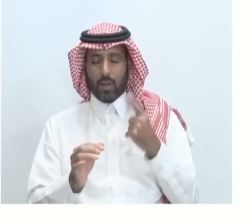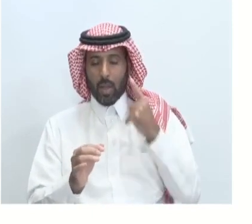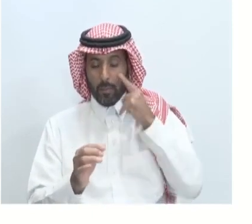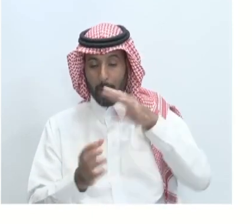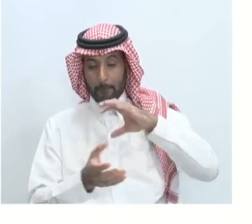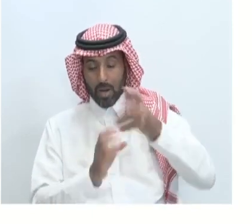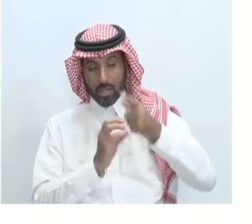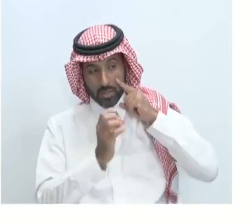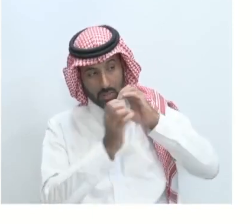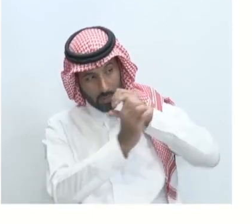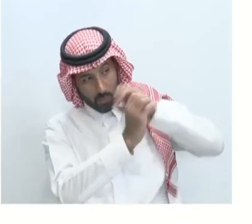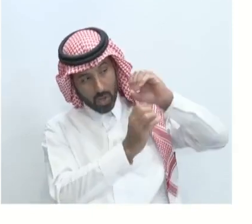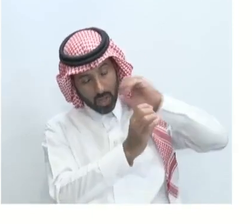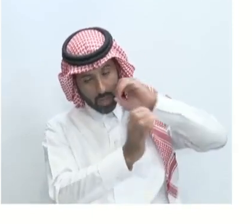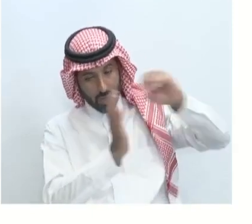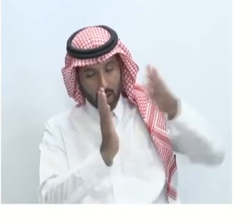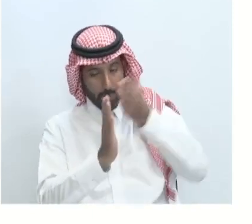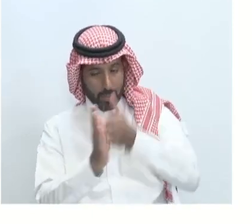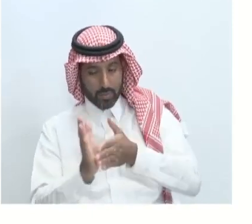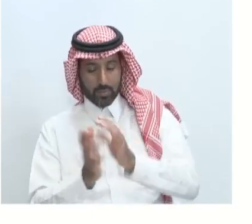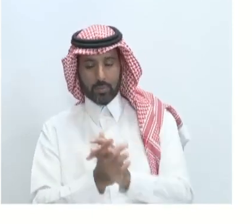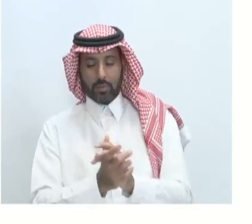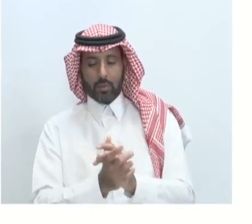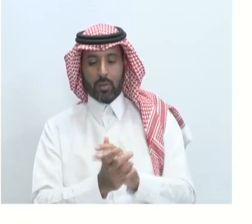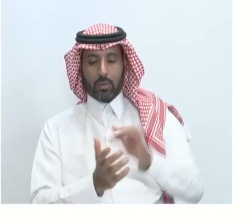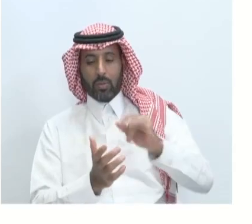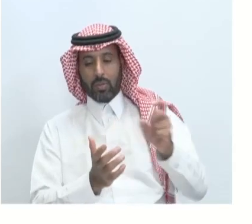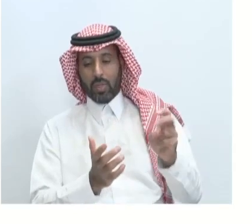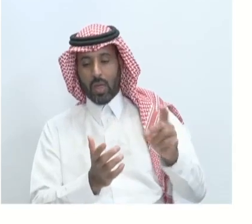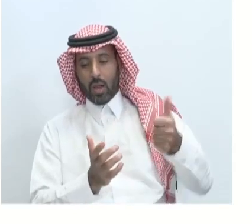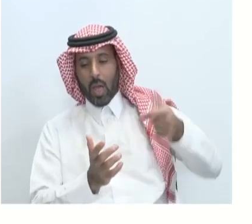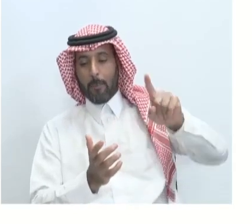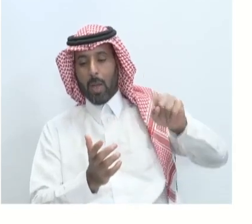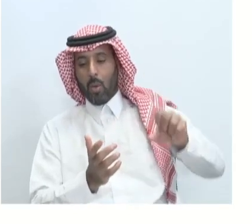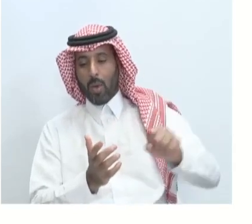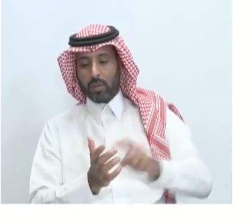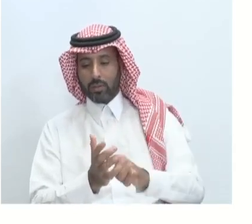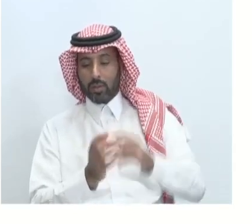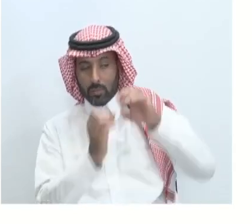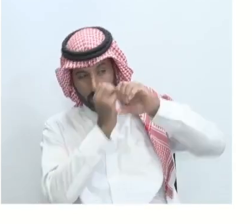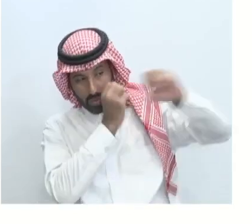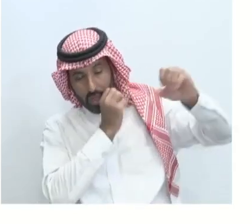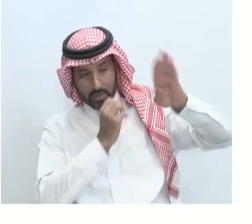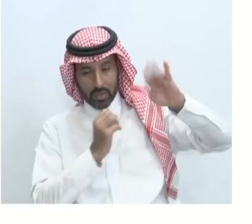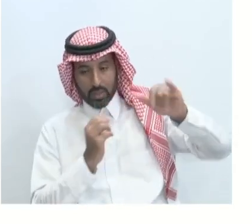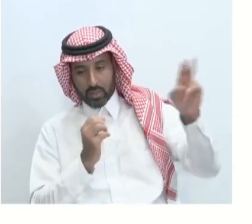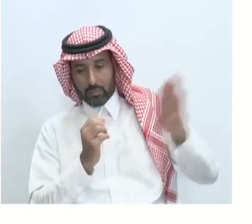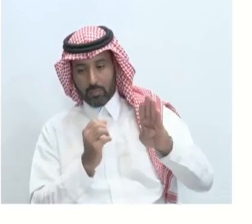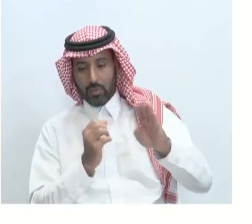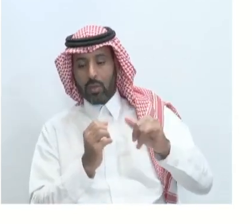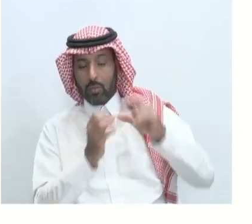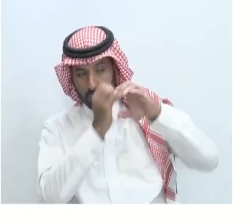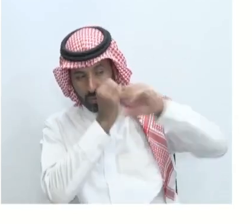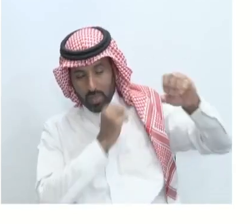من اشهر مراصد المرايا المعتمده منظار بالومار منظار كيك منظار هابل